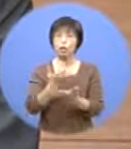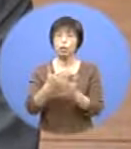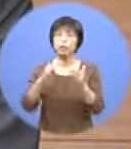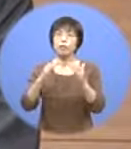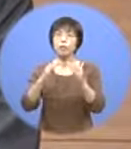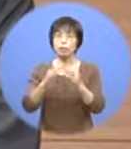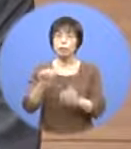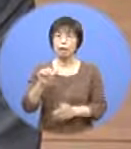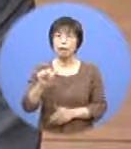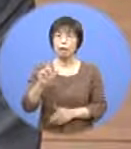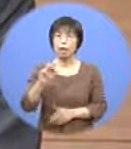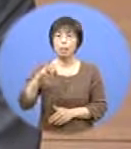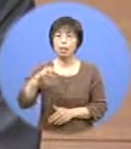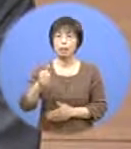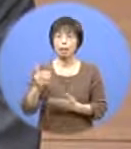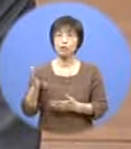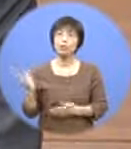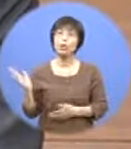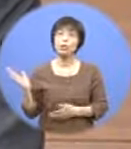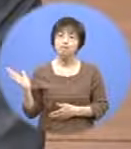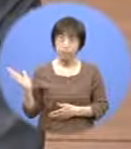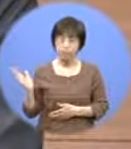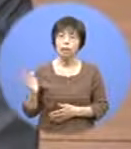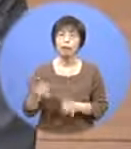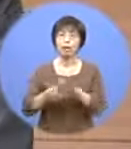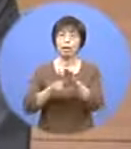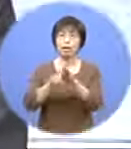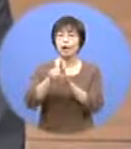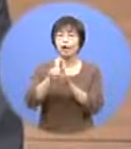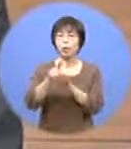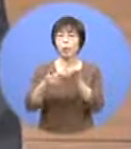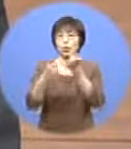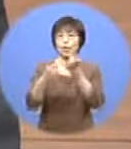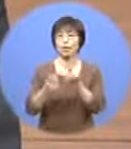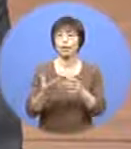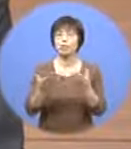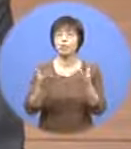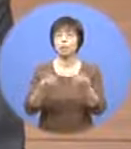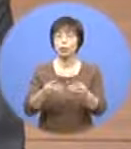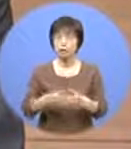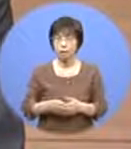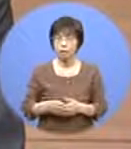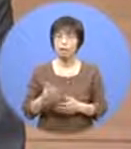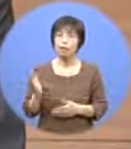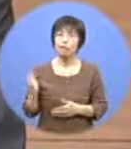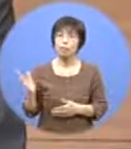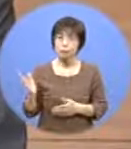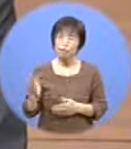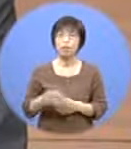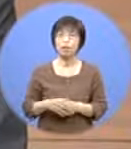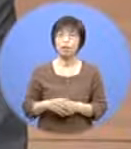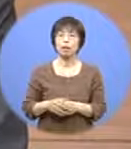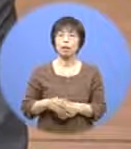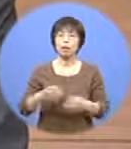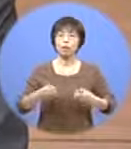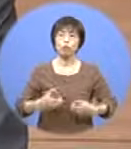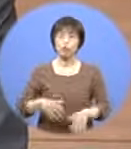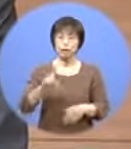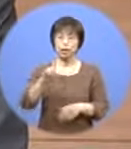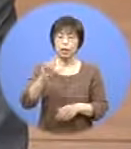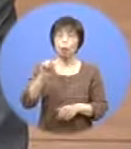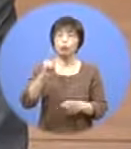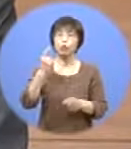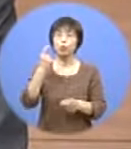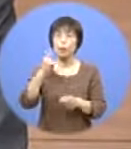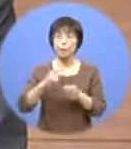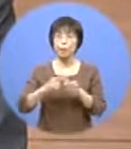の荒俣博さんが受賞者を代表して挨拶しました。荒俣さんは生誕150年を迎えた